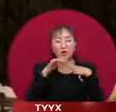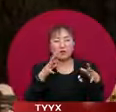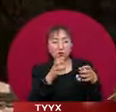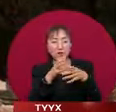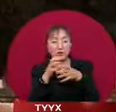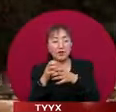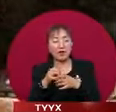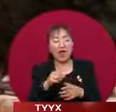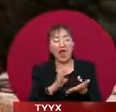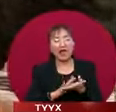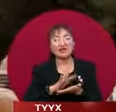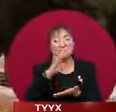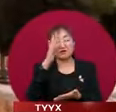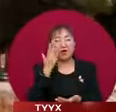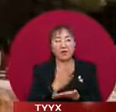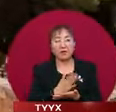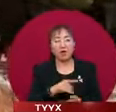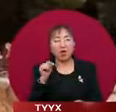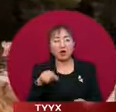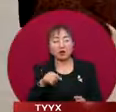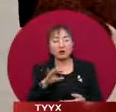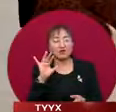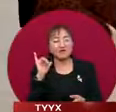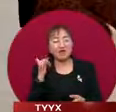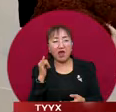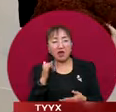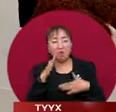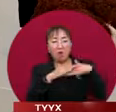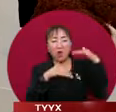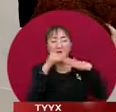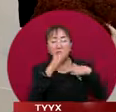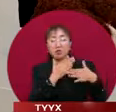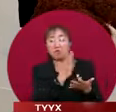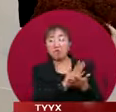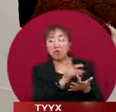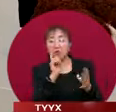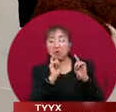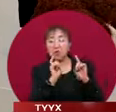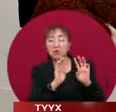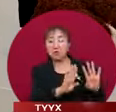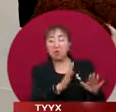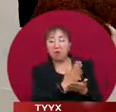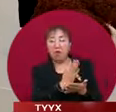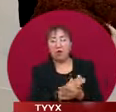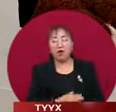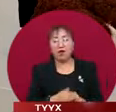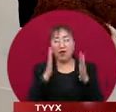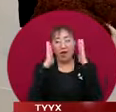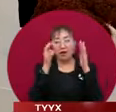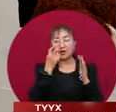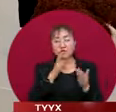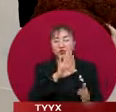билээ. Одоо ч зарим барилга баримлын түүх болон үлдсэн байдаг. Видео аяллаа анхааралтай үзсэн